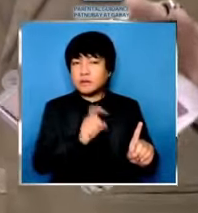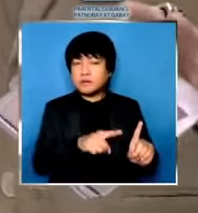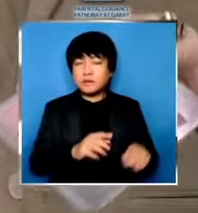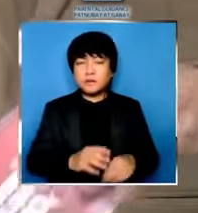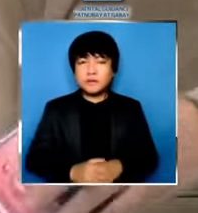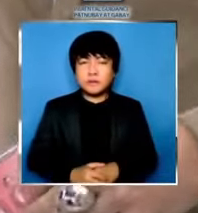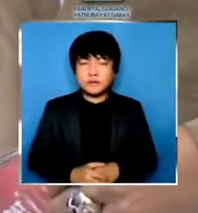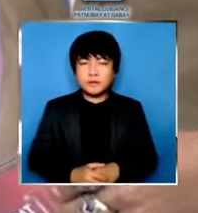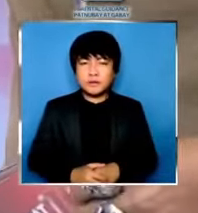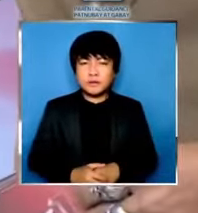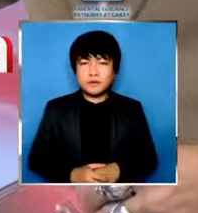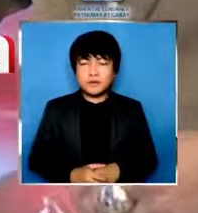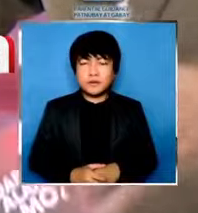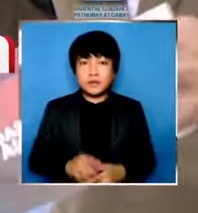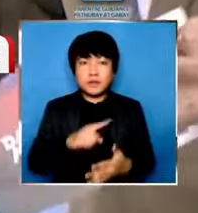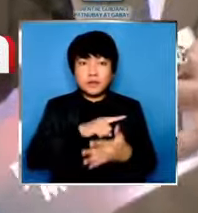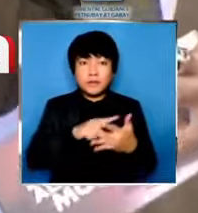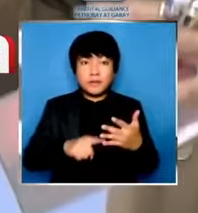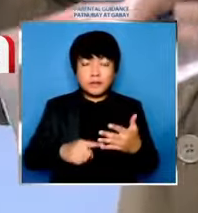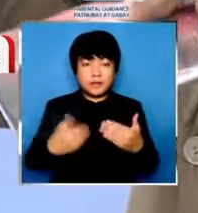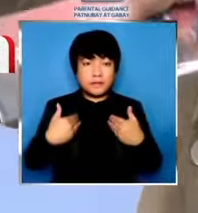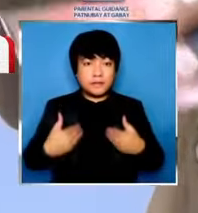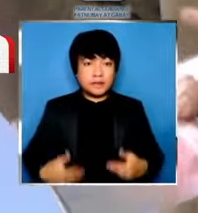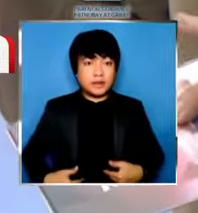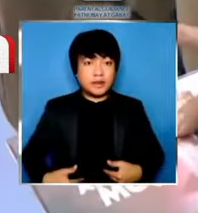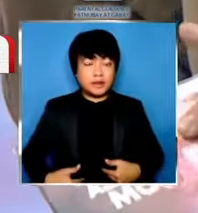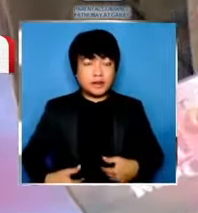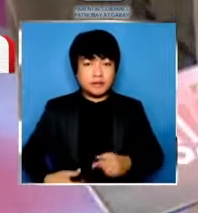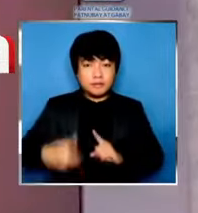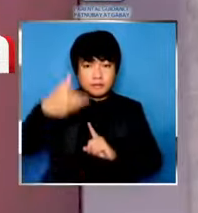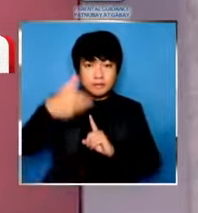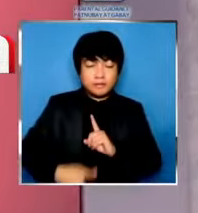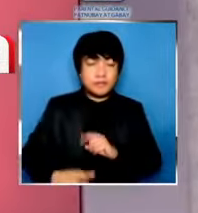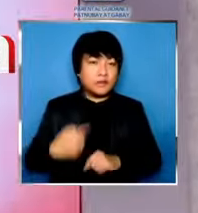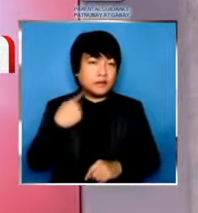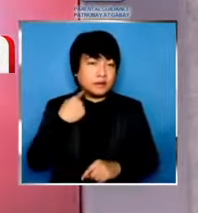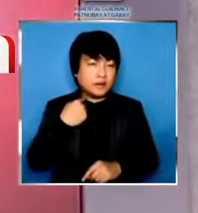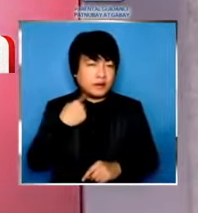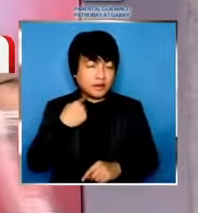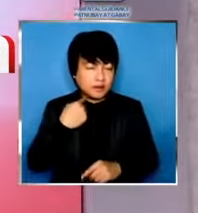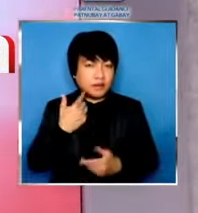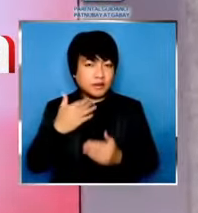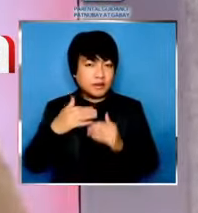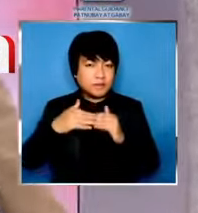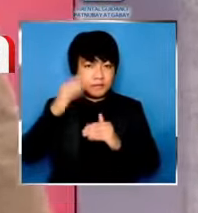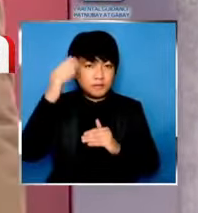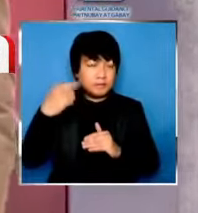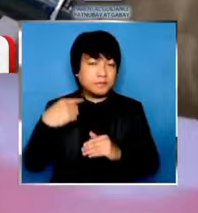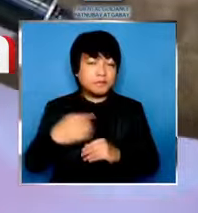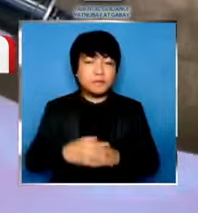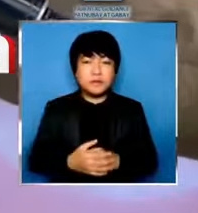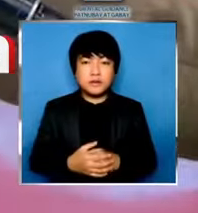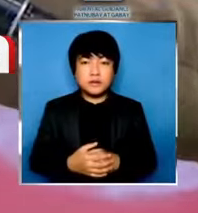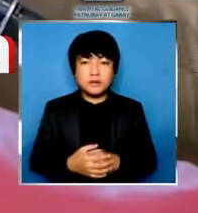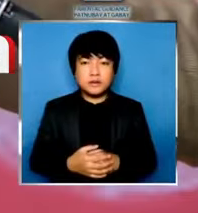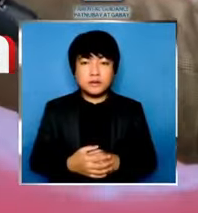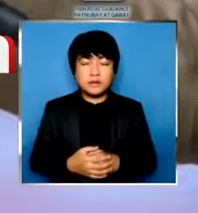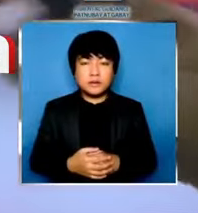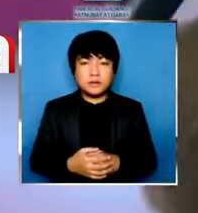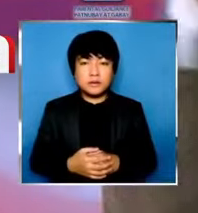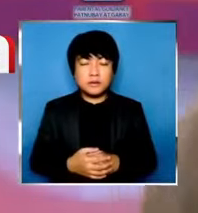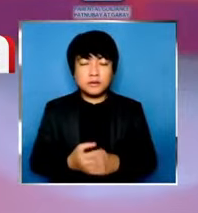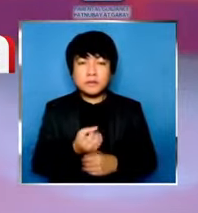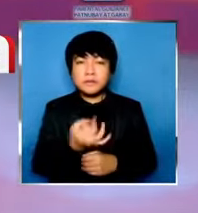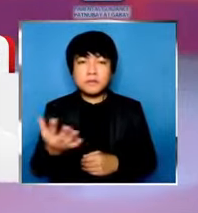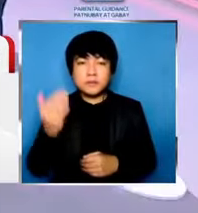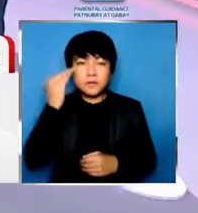panlabas na bahagi ng katawan ng tao na magkapares mula leeg pataas, ilan ang alam mo? Padamihan na! May alam akong dalawa.